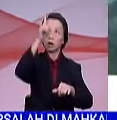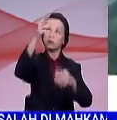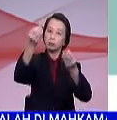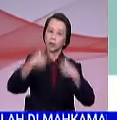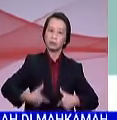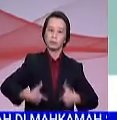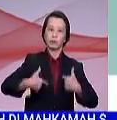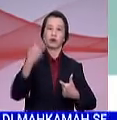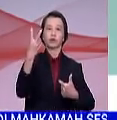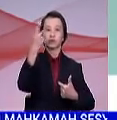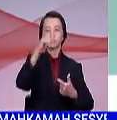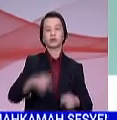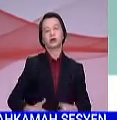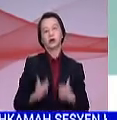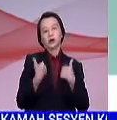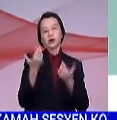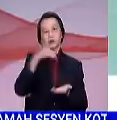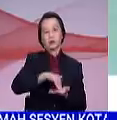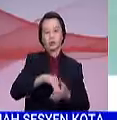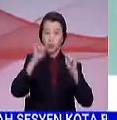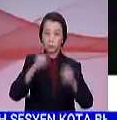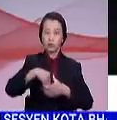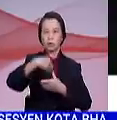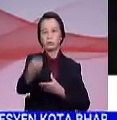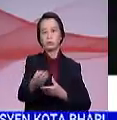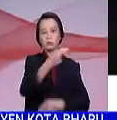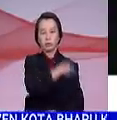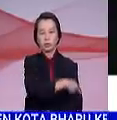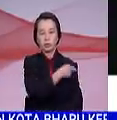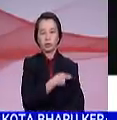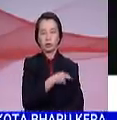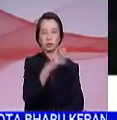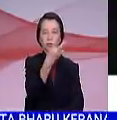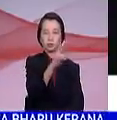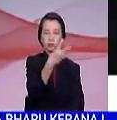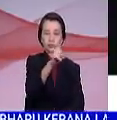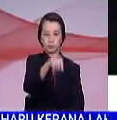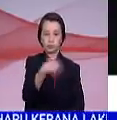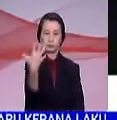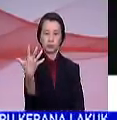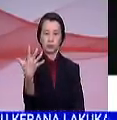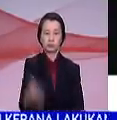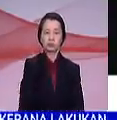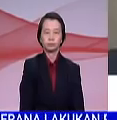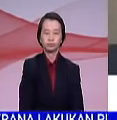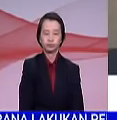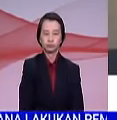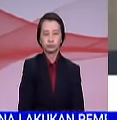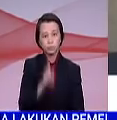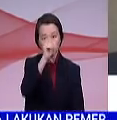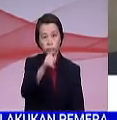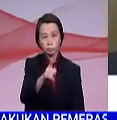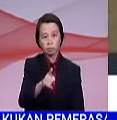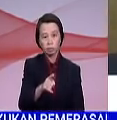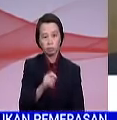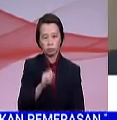kedua untuk hidup dan dibenarkan keluar hospital pada 17 Mei. Sebenarnya macam boleh